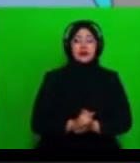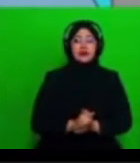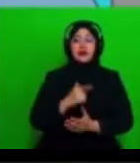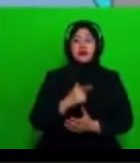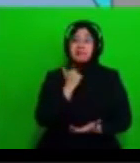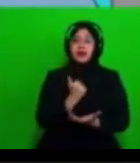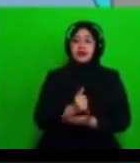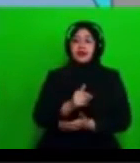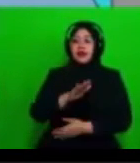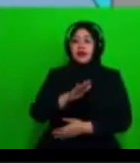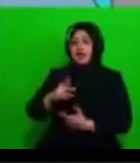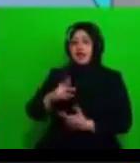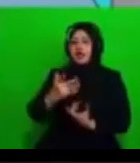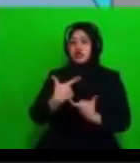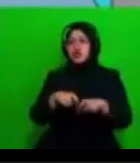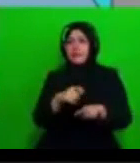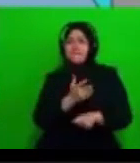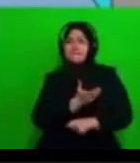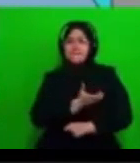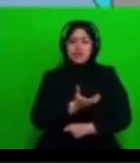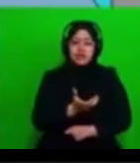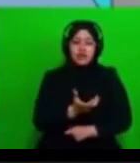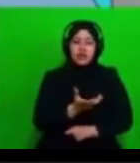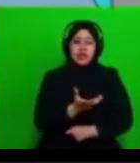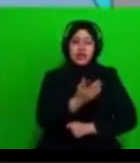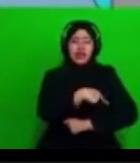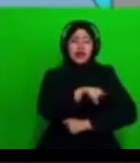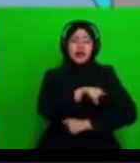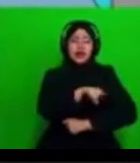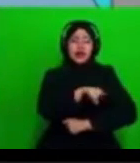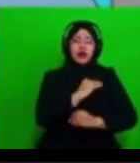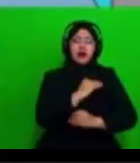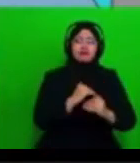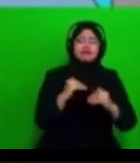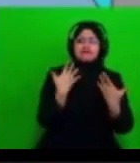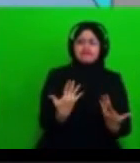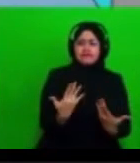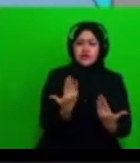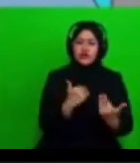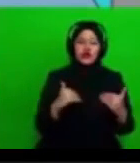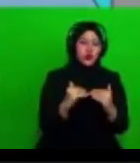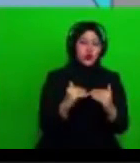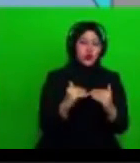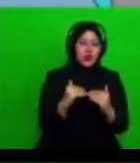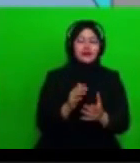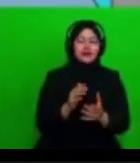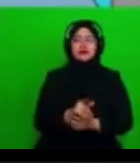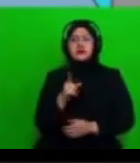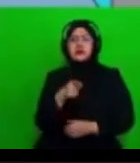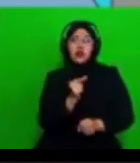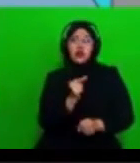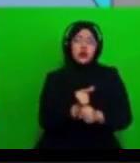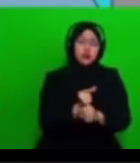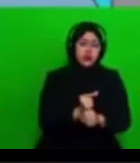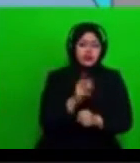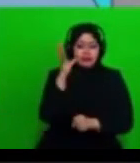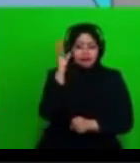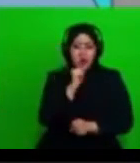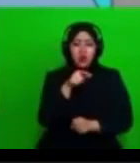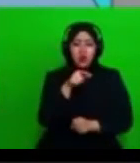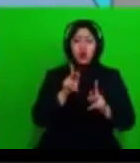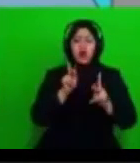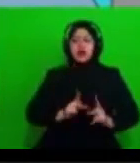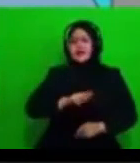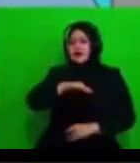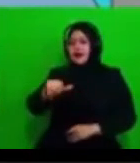anak belajar sesuai dengan passion dan level kemampuannya. Nah, di sini dituntut peran orang tua dan guru untuk memahami hal ini sehingga